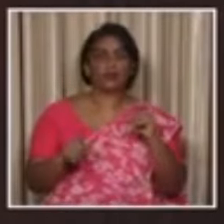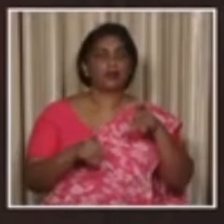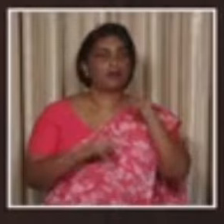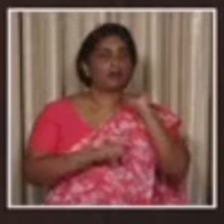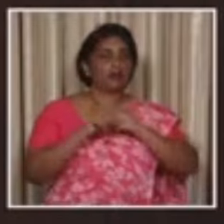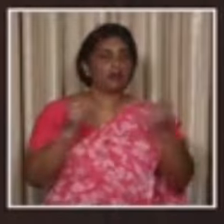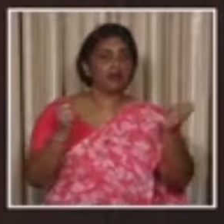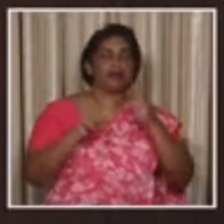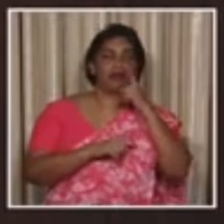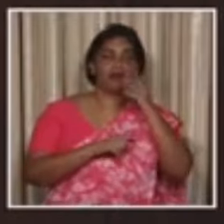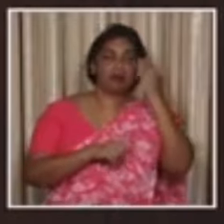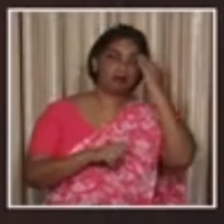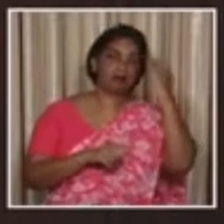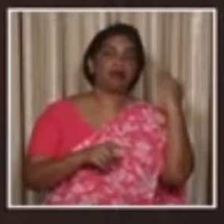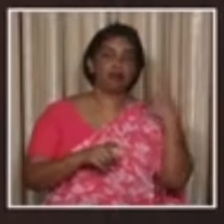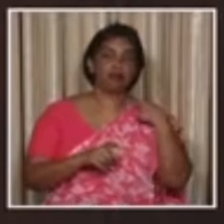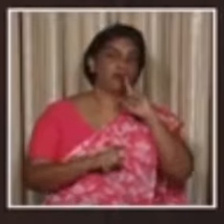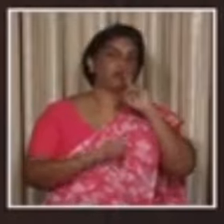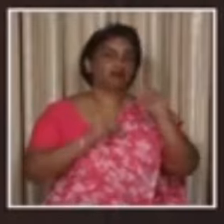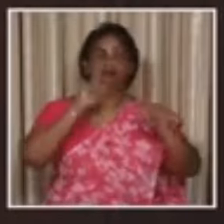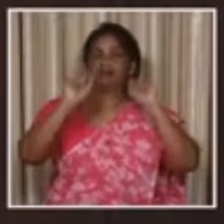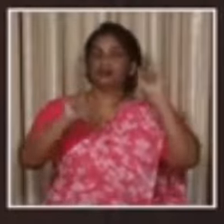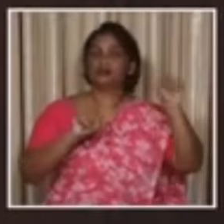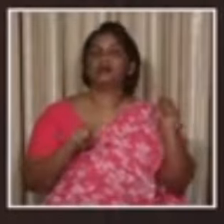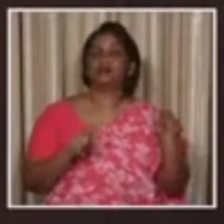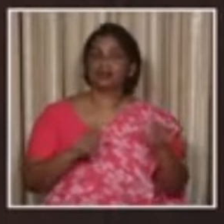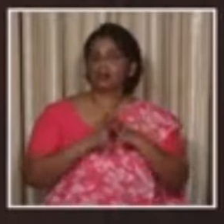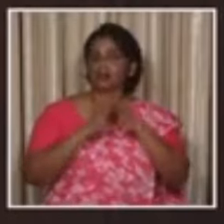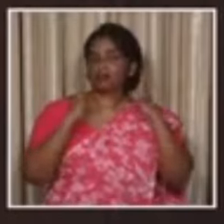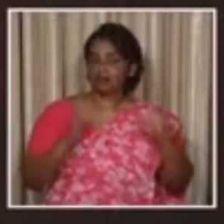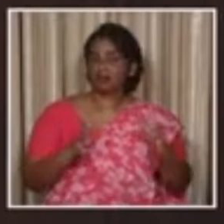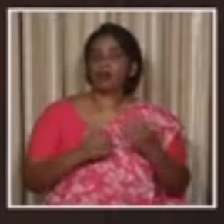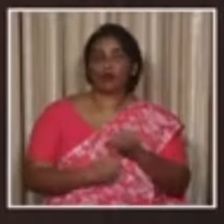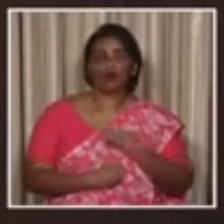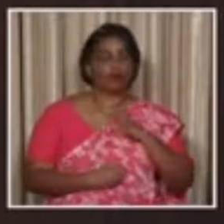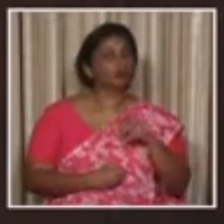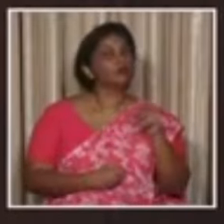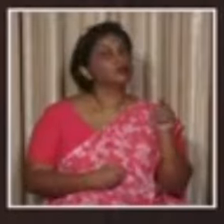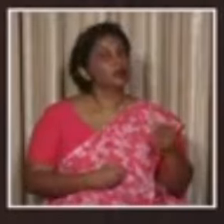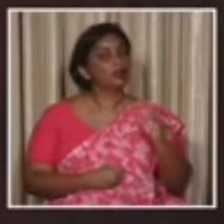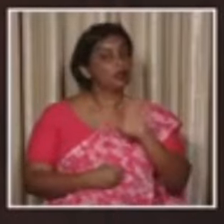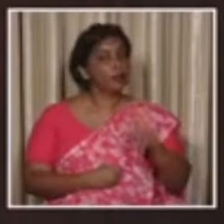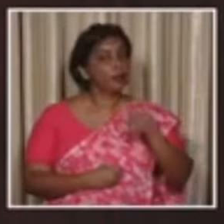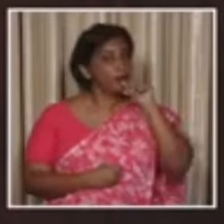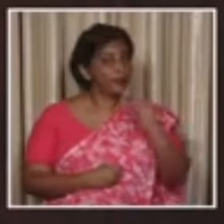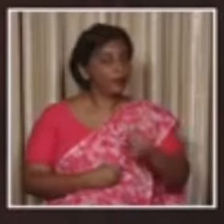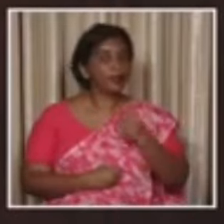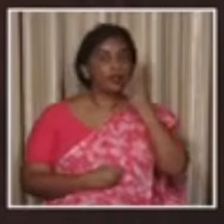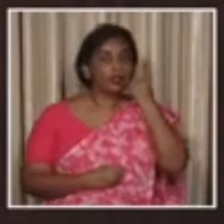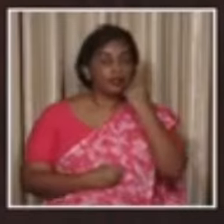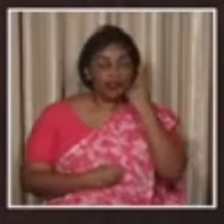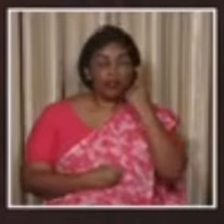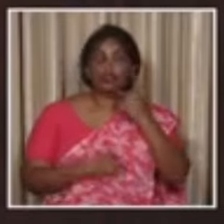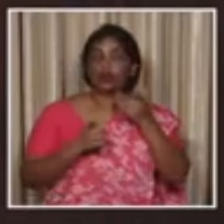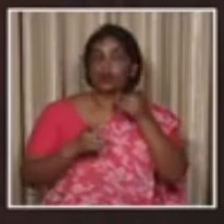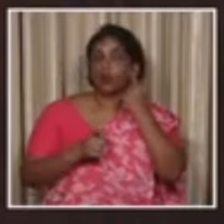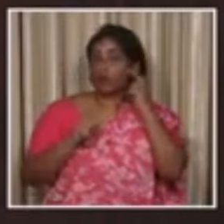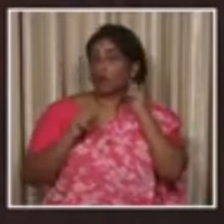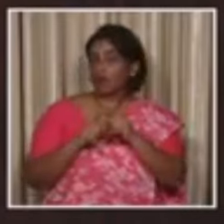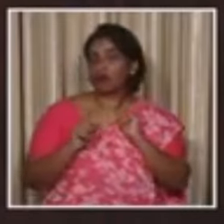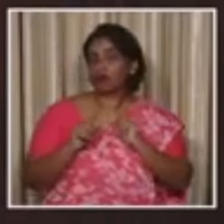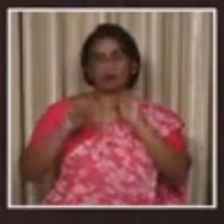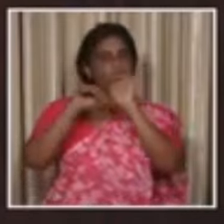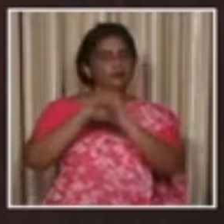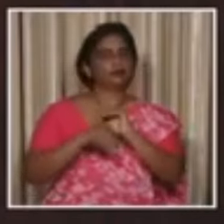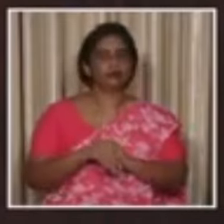කරනකොට කඩපිල්ලේ කතා කරනකොට අම්මට මේක කියන්න ඕනකම නිසා මේ විශාල වශයෙන් මේක උනන්දු වෙන. හැබැයි ඒ දරුවා සැබැහිම දක්ෂතාවය තියෙන මොන විශේෂයටද කියන එක